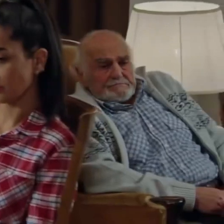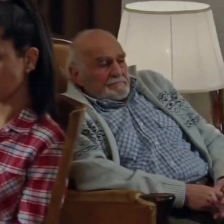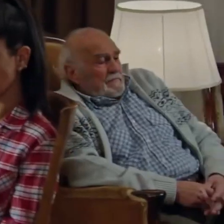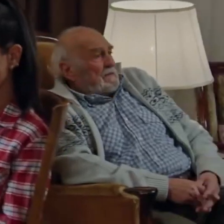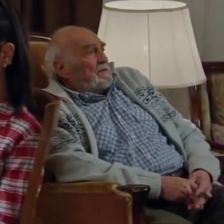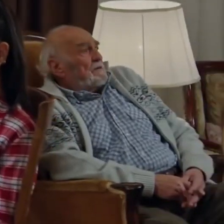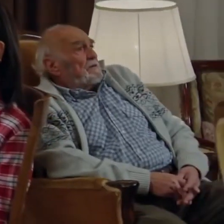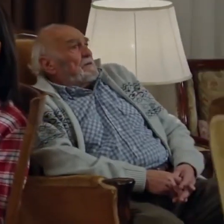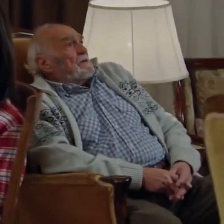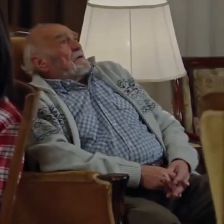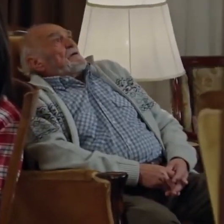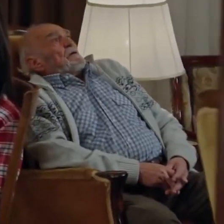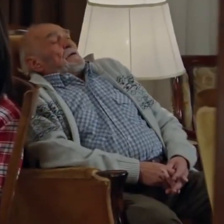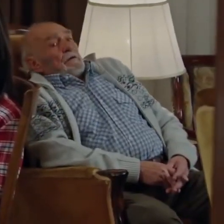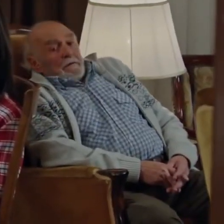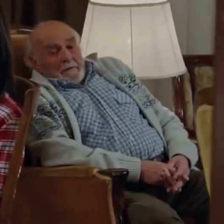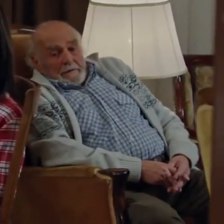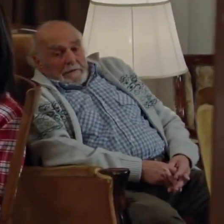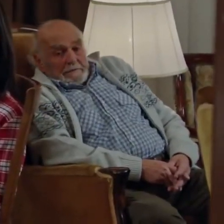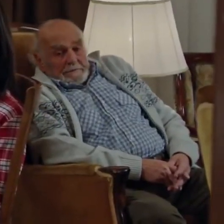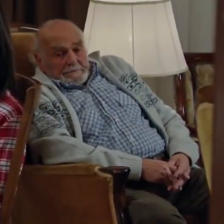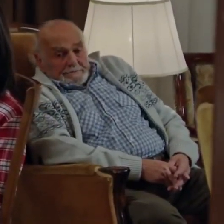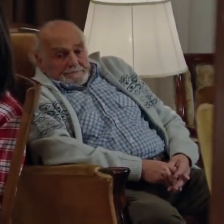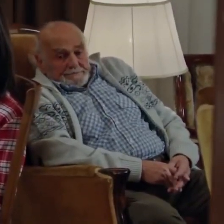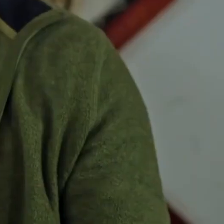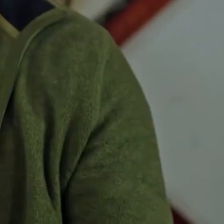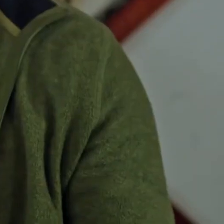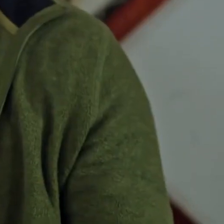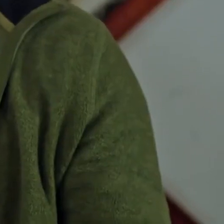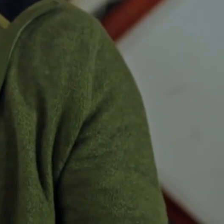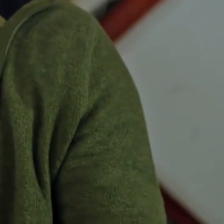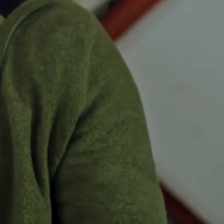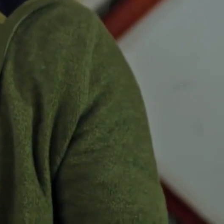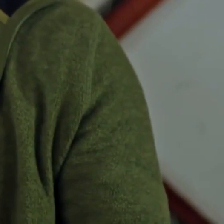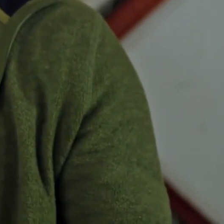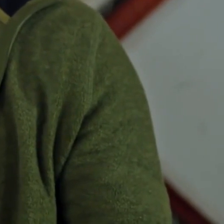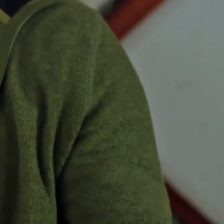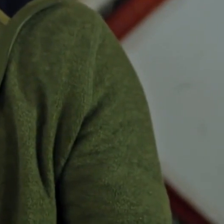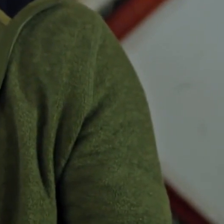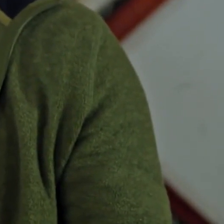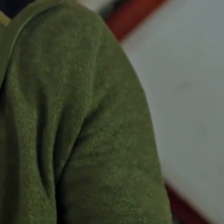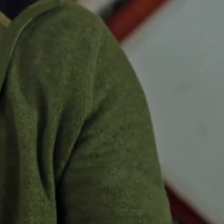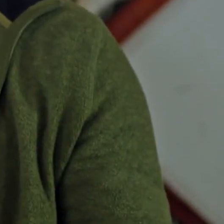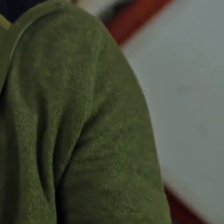İbrahim'le Faik de evde. İbrahim masada ağlamaklı oturan kızlarının başında ayakta. Poşetler kızların önünde